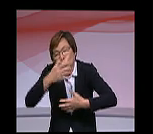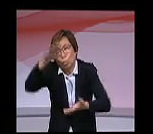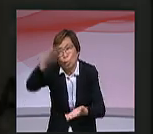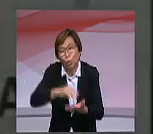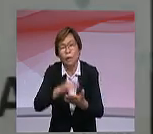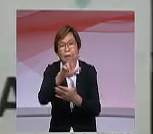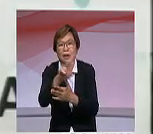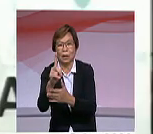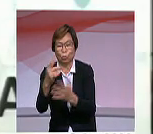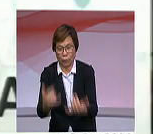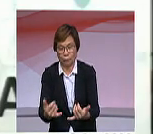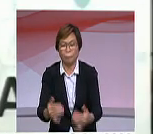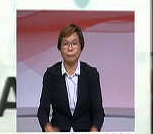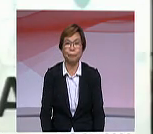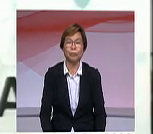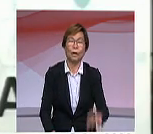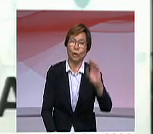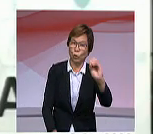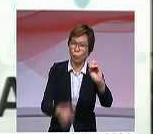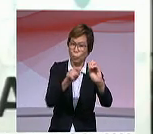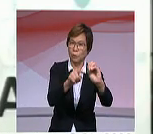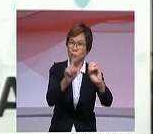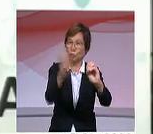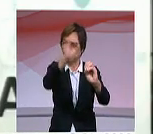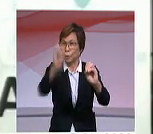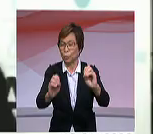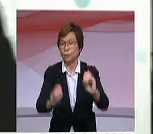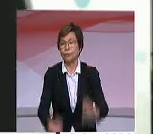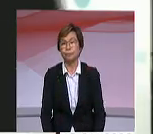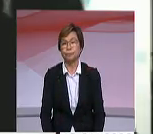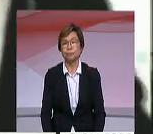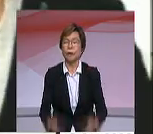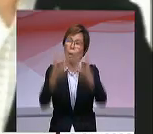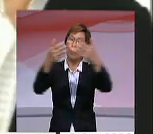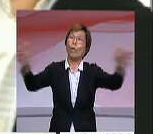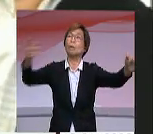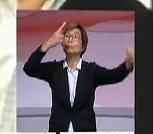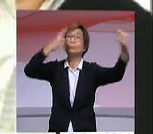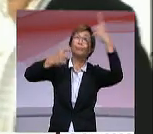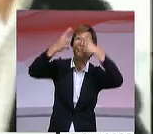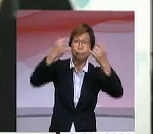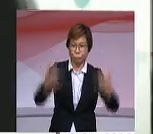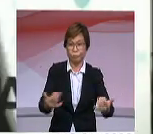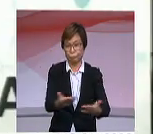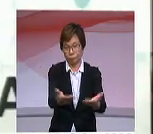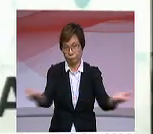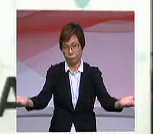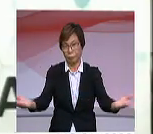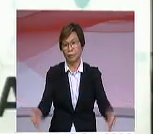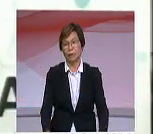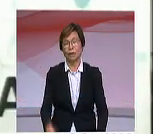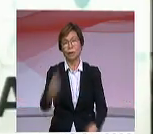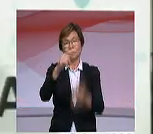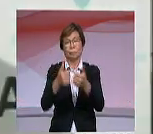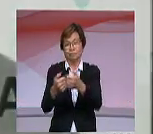kepada 31 kes iaitu 0.1%. So, setia saya buka kepada pertanyaan, iaitu